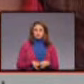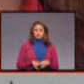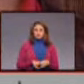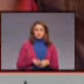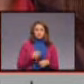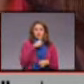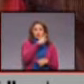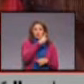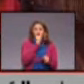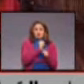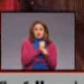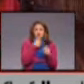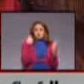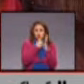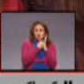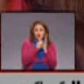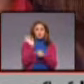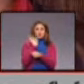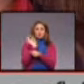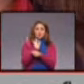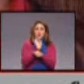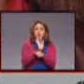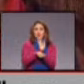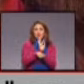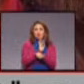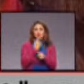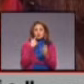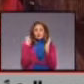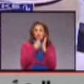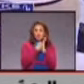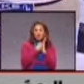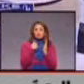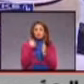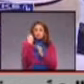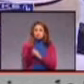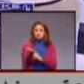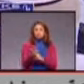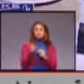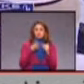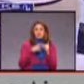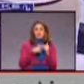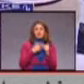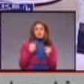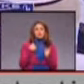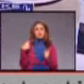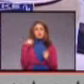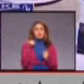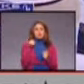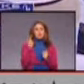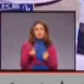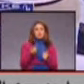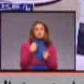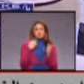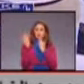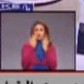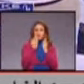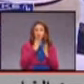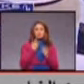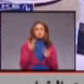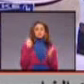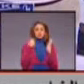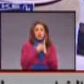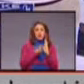جميله بس برده ما لقيتش الكلام ده وفاتح مشروع ممكن يتشال في اي وقت ما حدش بيشتغل بيتخرج ويشتغل على طول او صعب ان لاقي